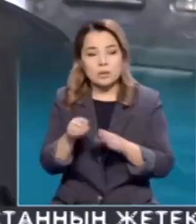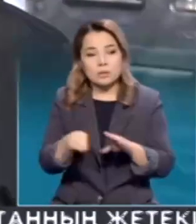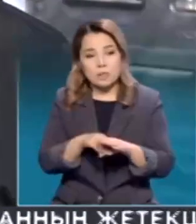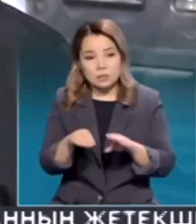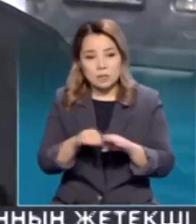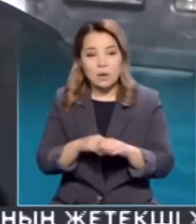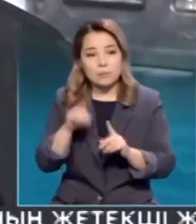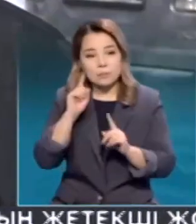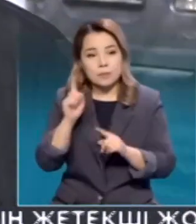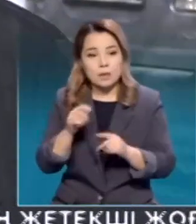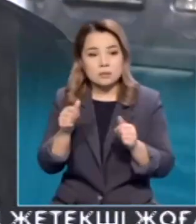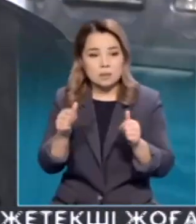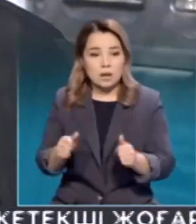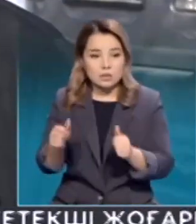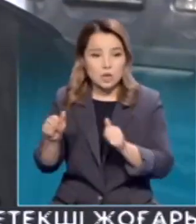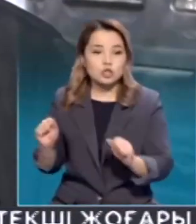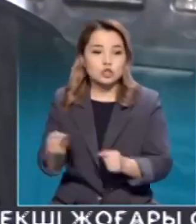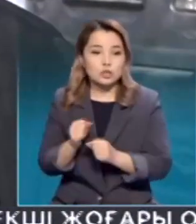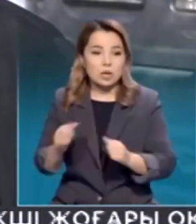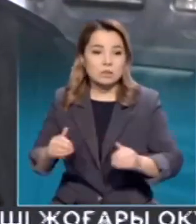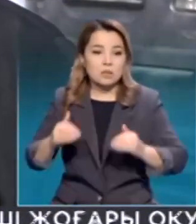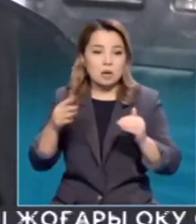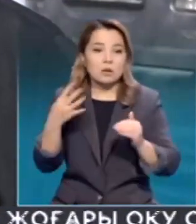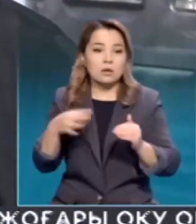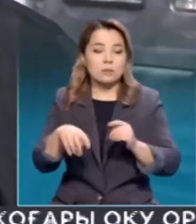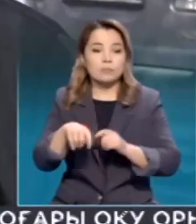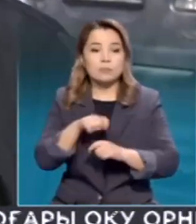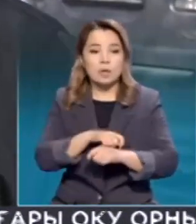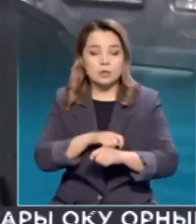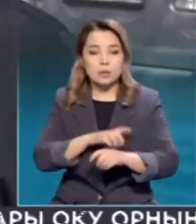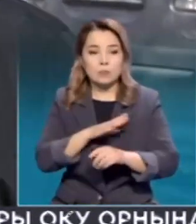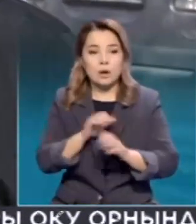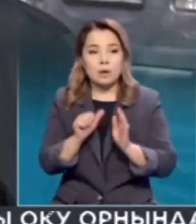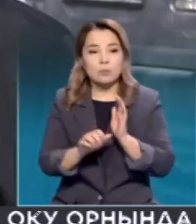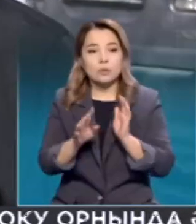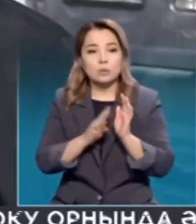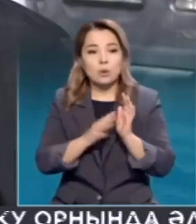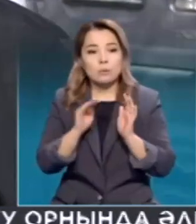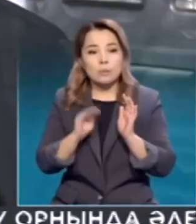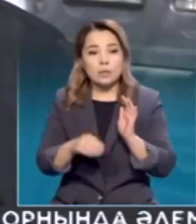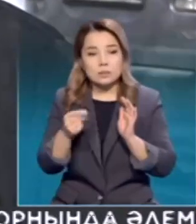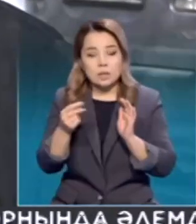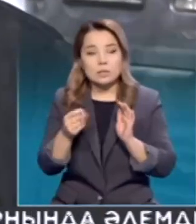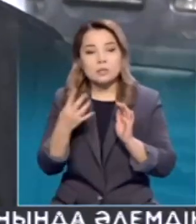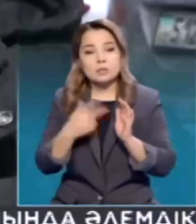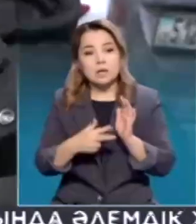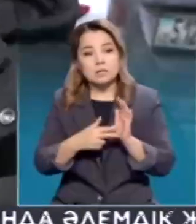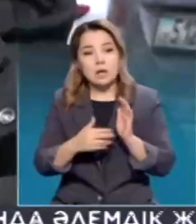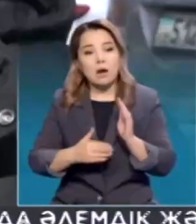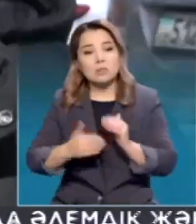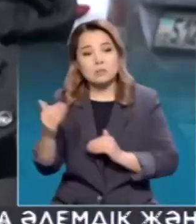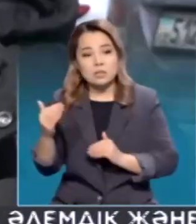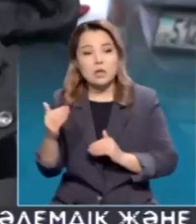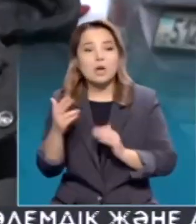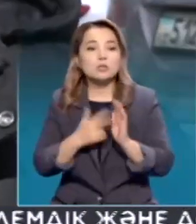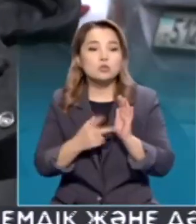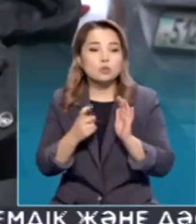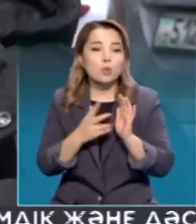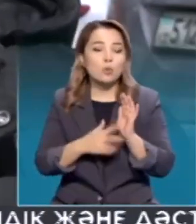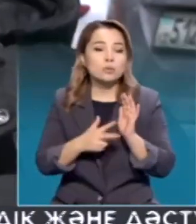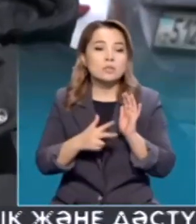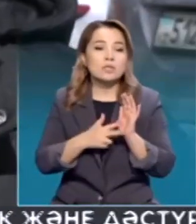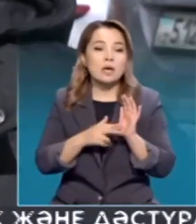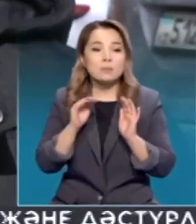ойлаймын. Белгі қойылған жерлерде жылдамдықты 40 шақырымнан асырғандар 69 мың теңге, ал 80-нен асырғандар 138 мың